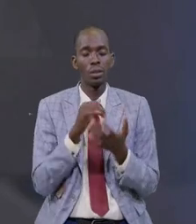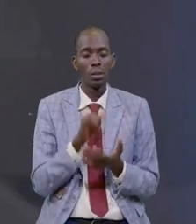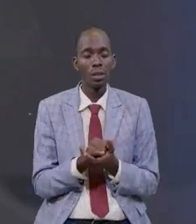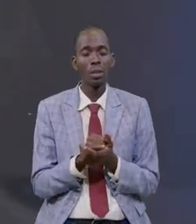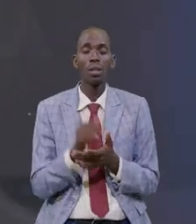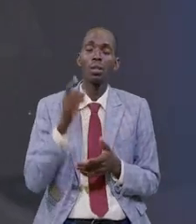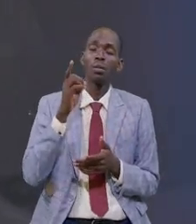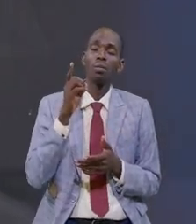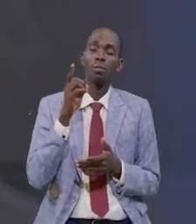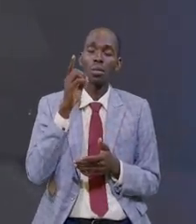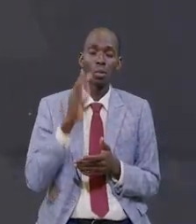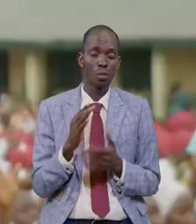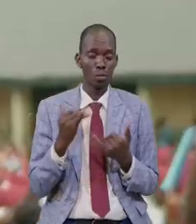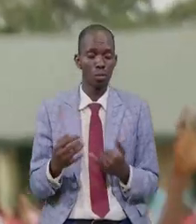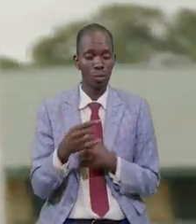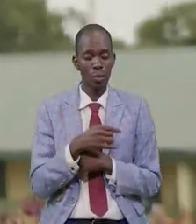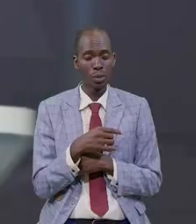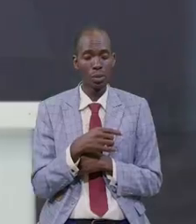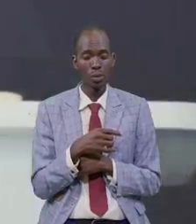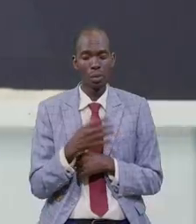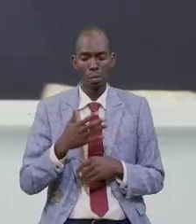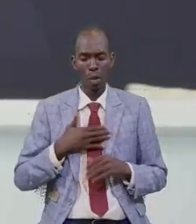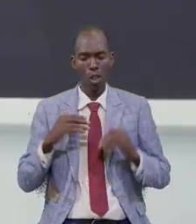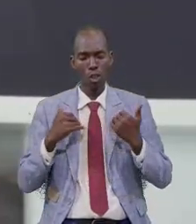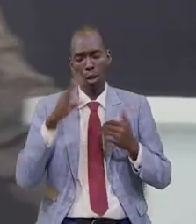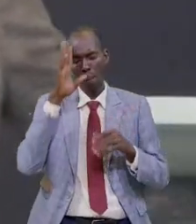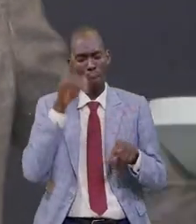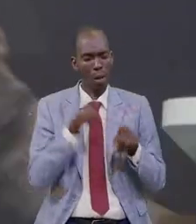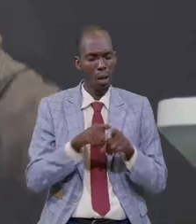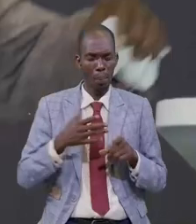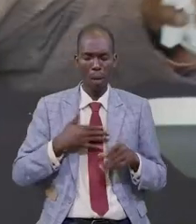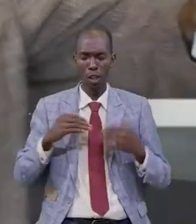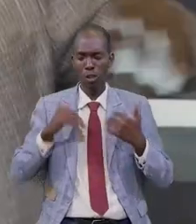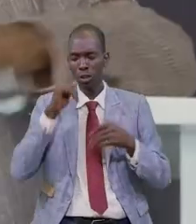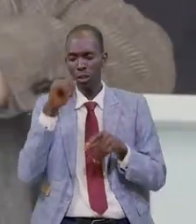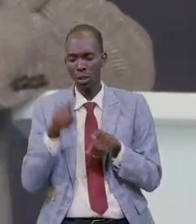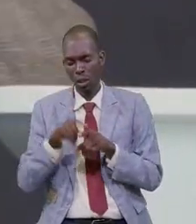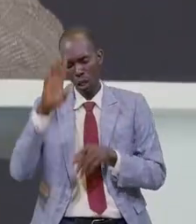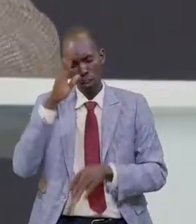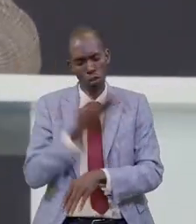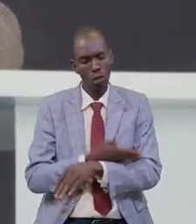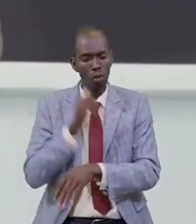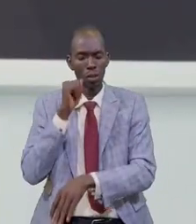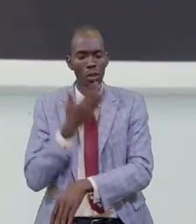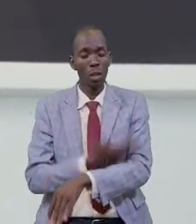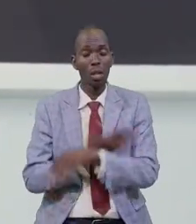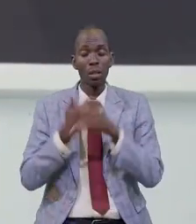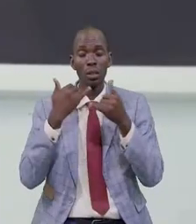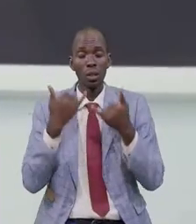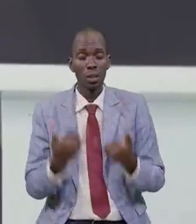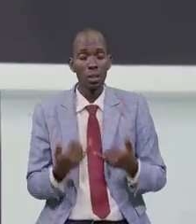pour qu'à partir d'aujourd'hui nos jeunes frères là-bas mes jeunes sœurs là-bas fils et